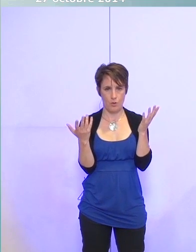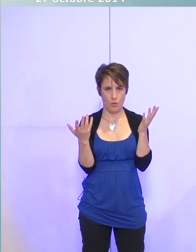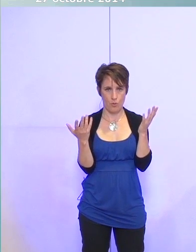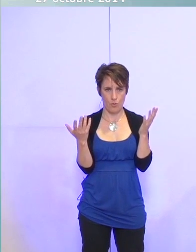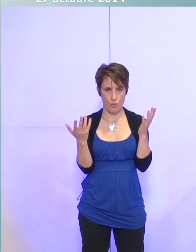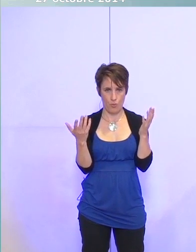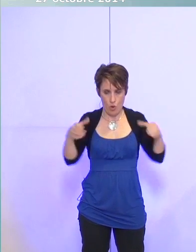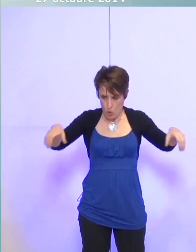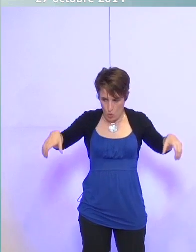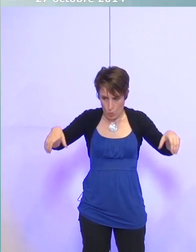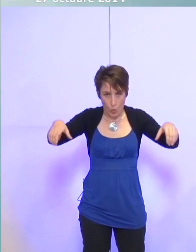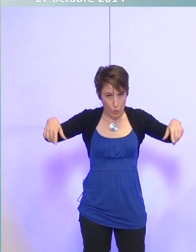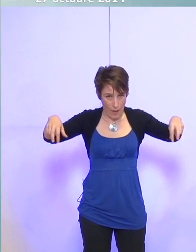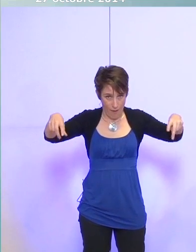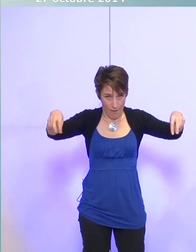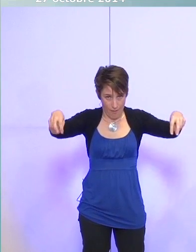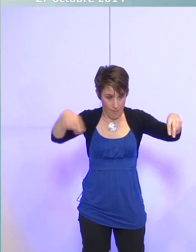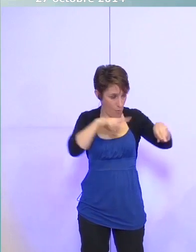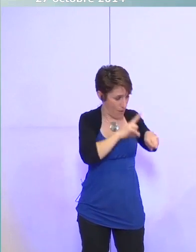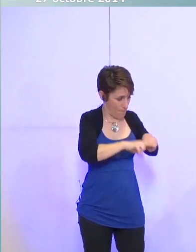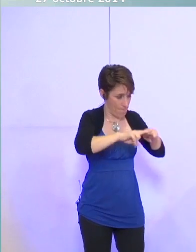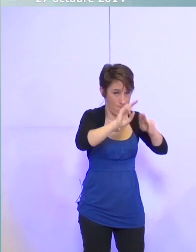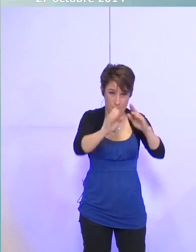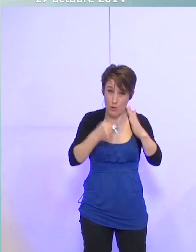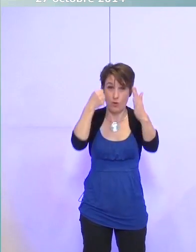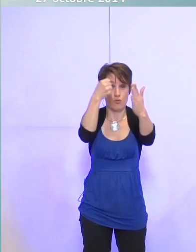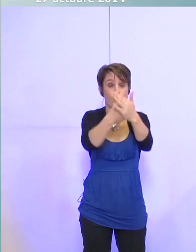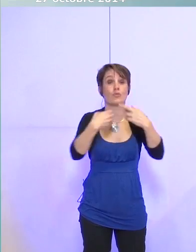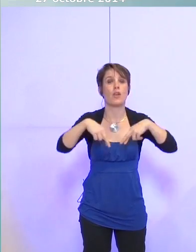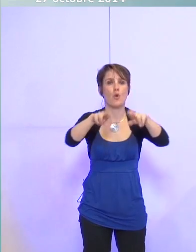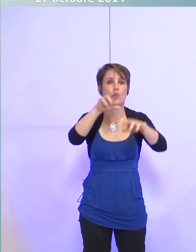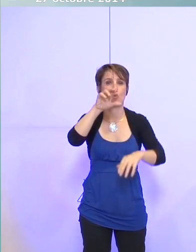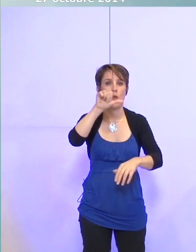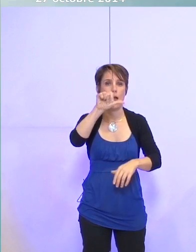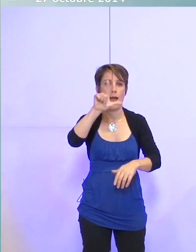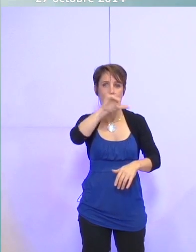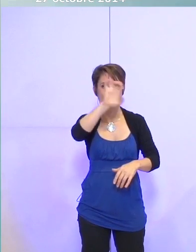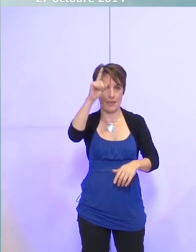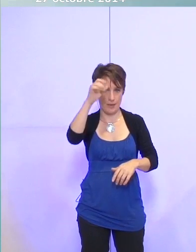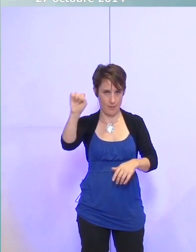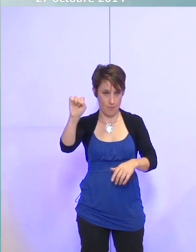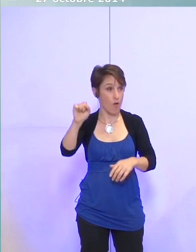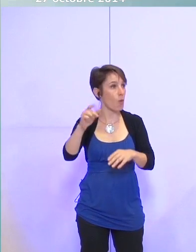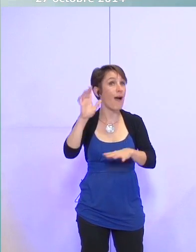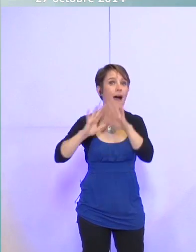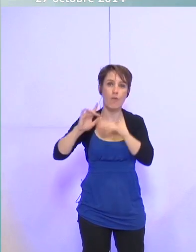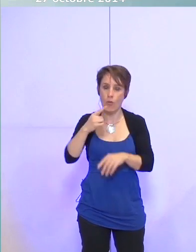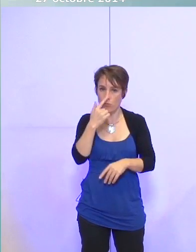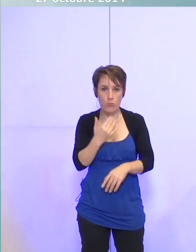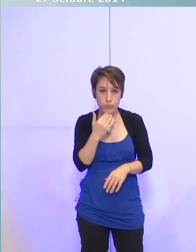dans leur totalité jusque la rue des Alliés, ce qui n'était initialement pas prévu. Et donc, par là, nous voulons marquer notre